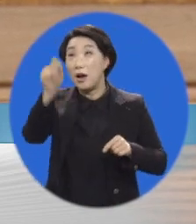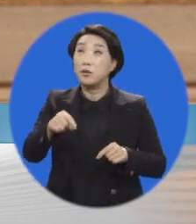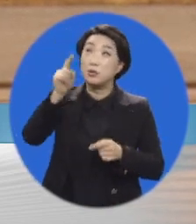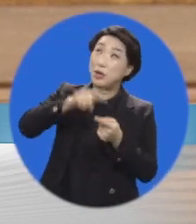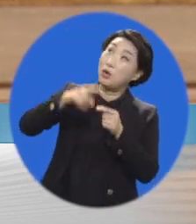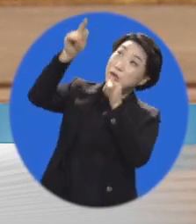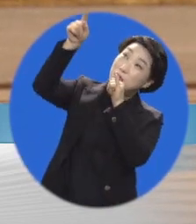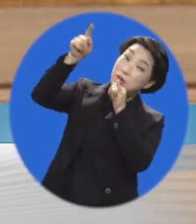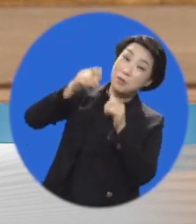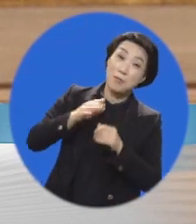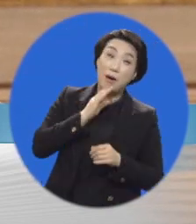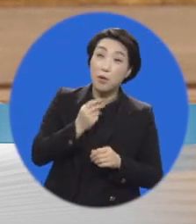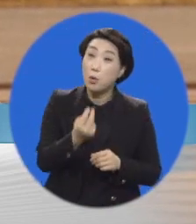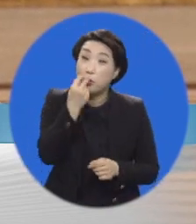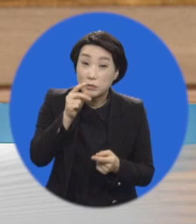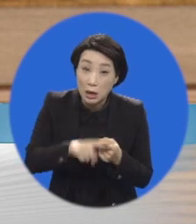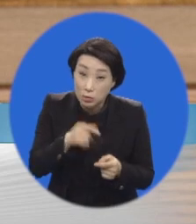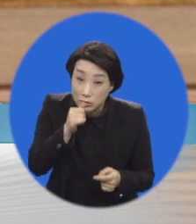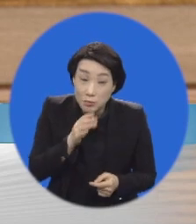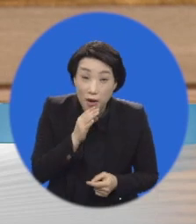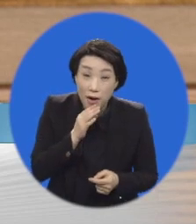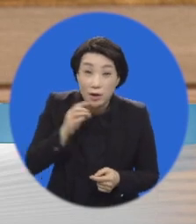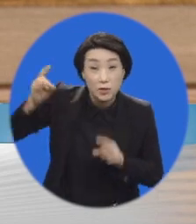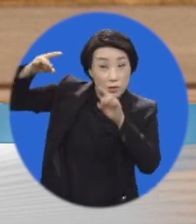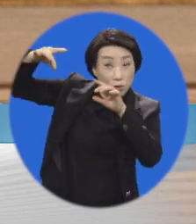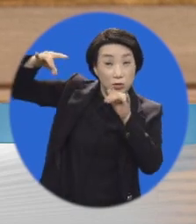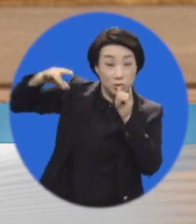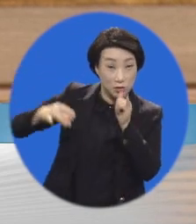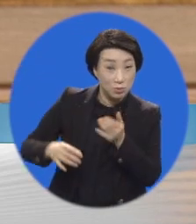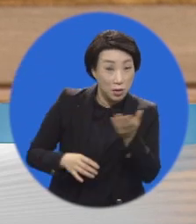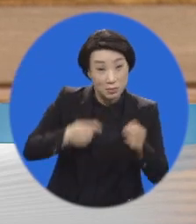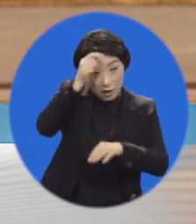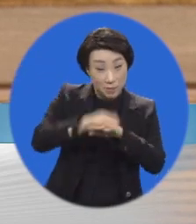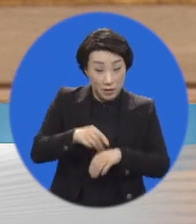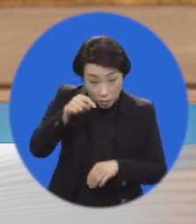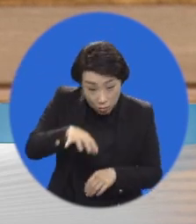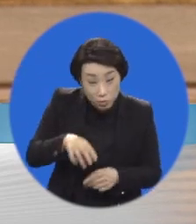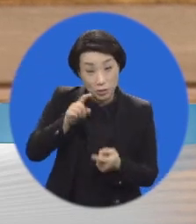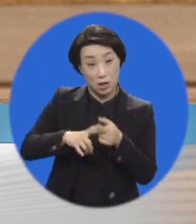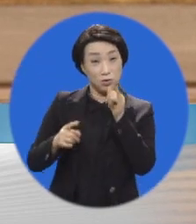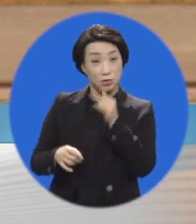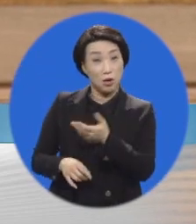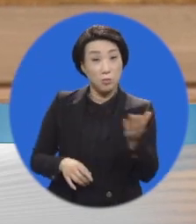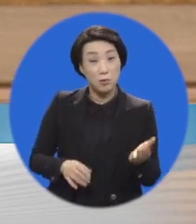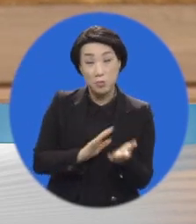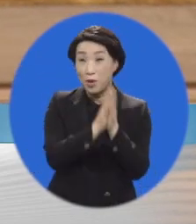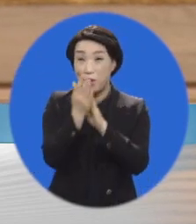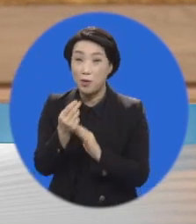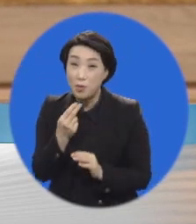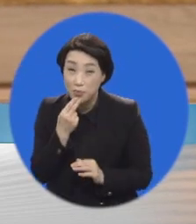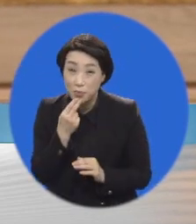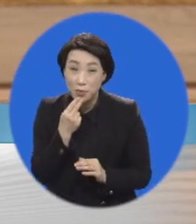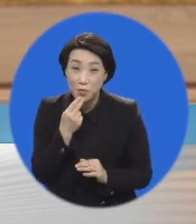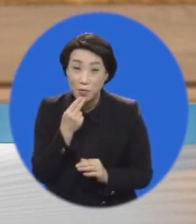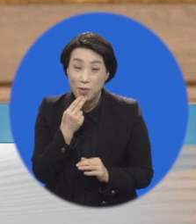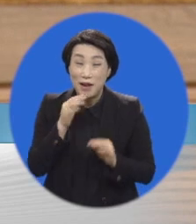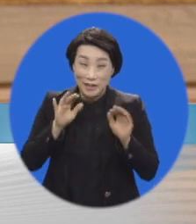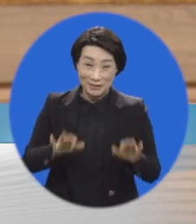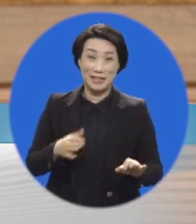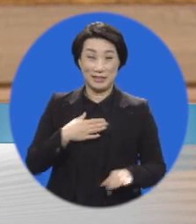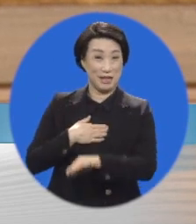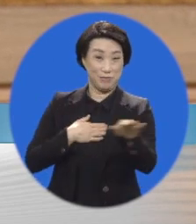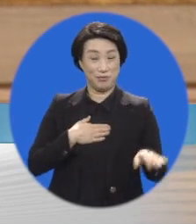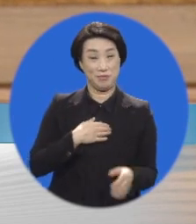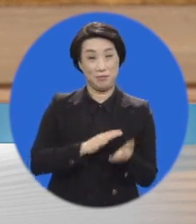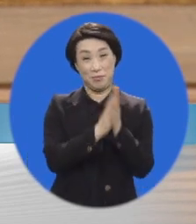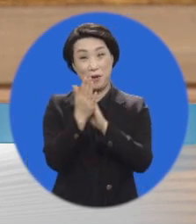있고 공기도 그대로 있고 전기도 그대로 있고 예배당도 그대로 있고 하나도 변한 게 없어요. 그러나 여러분이 변할 수